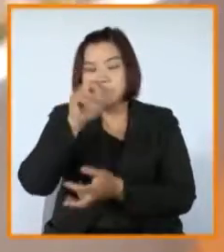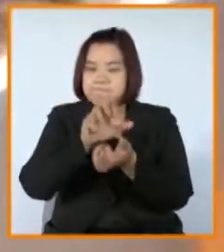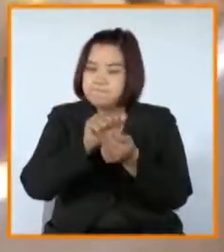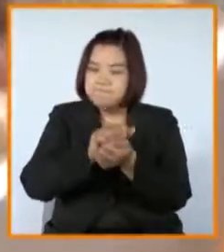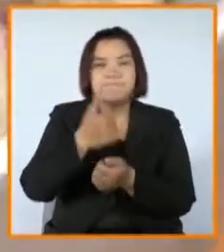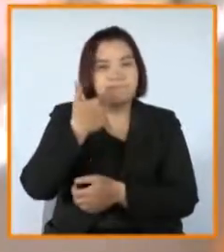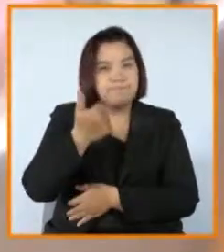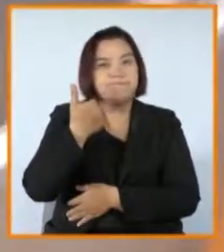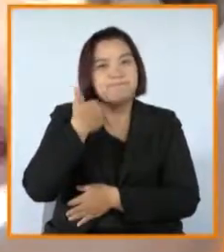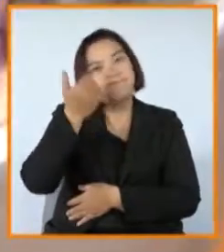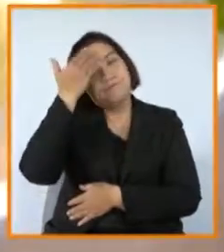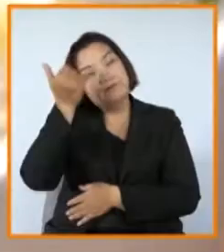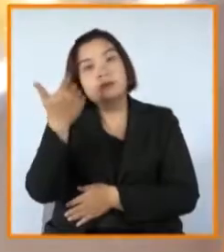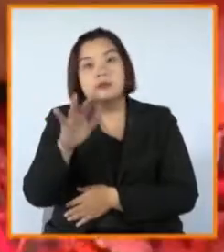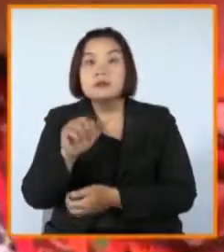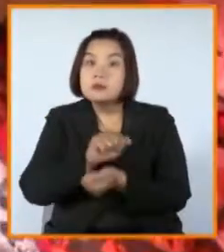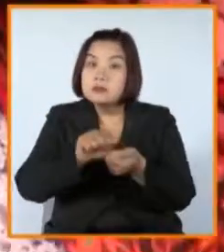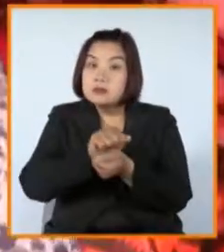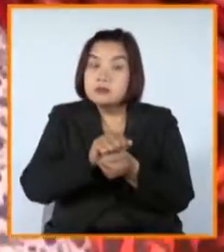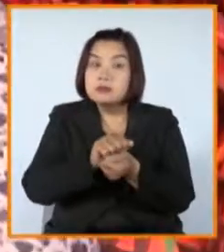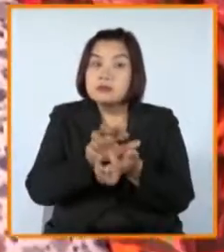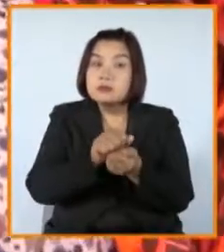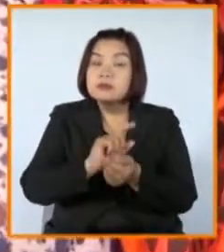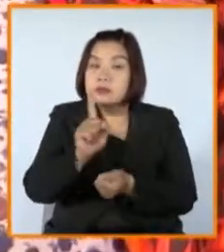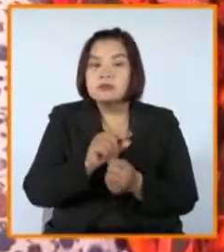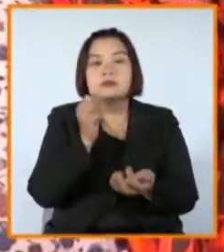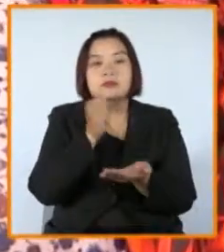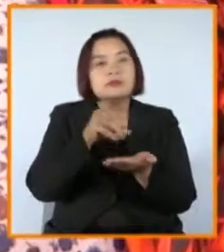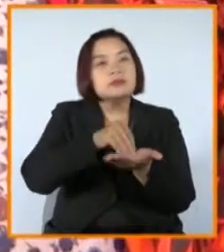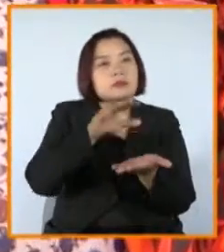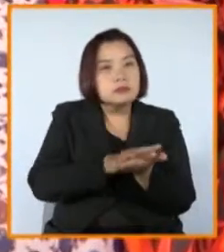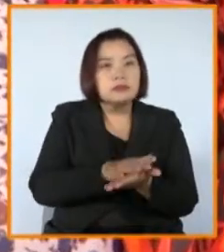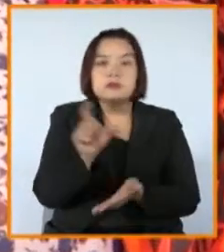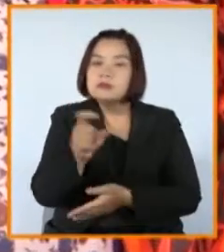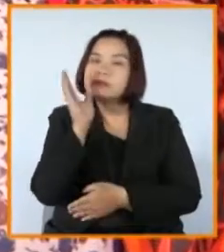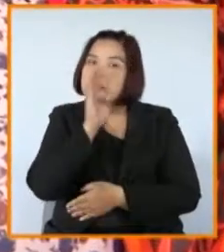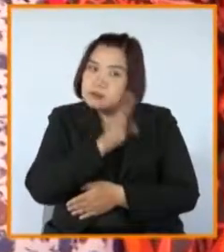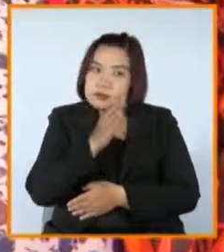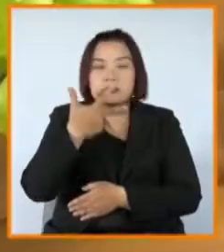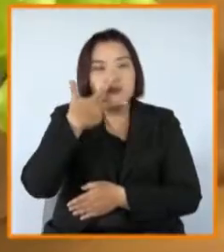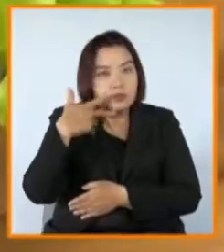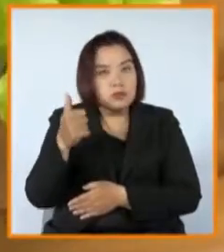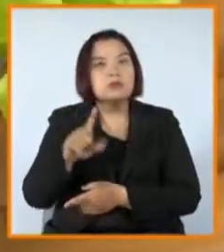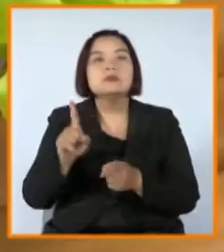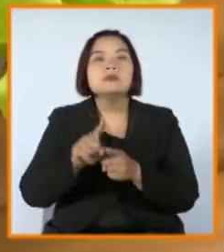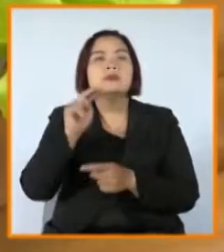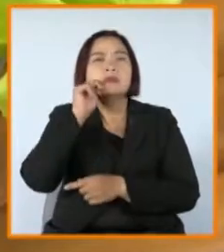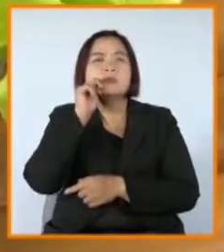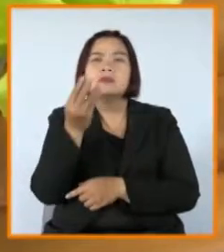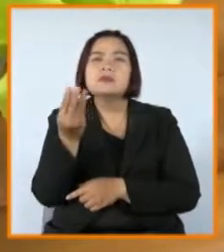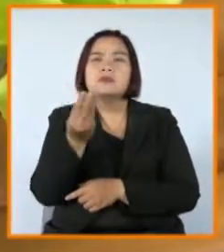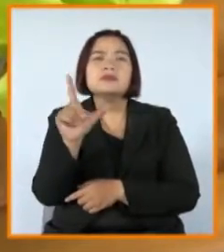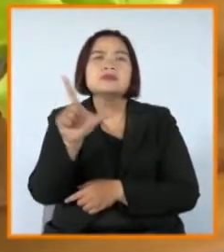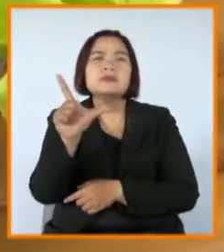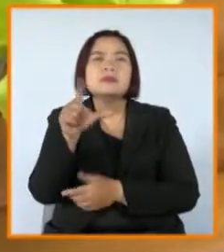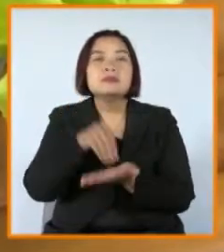ค่ะน้ำยำนี่มีส่วนผสมมีอะไรบ้างกระเทียมพริกสดน้ำตาลทรายน้ำกระเทียมดองน้ำมะนา